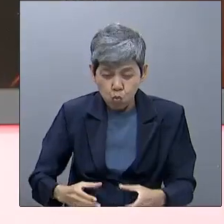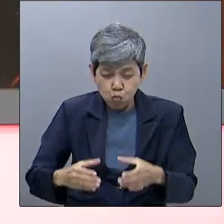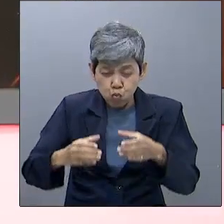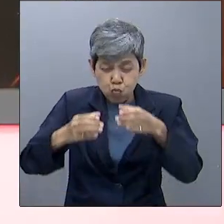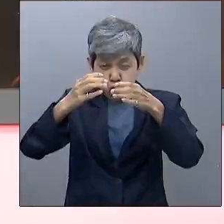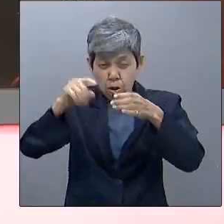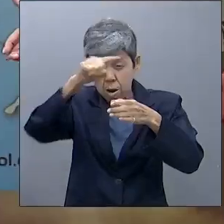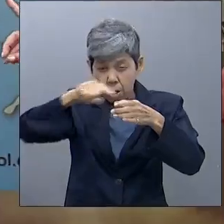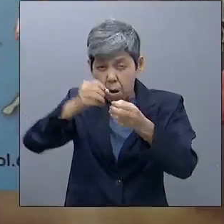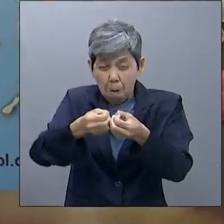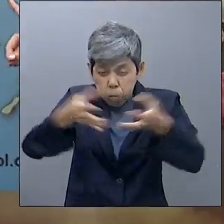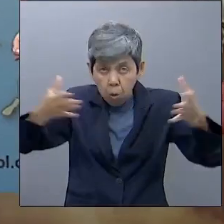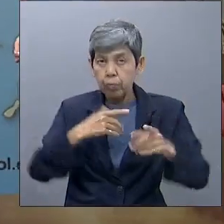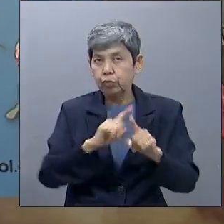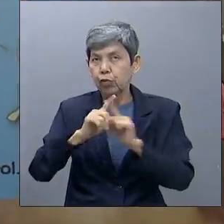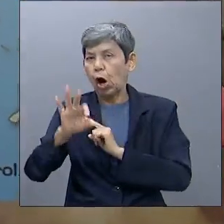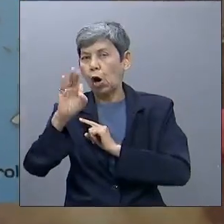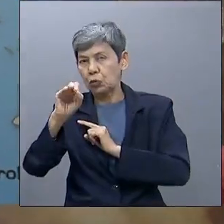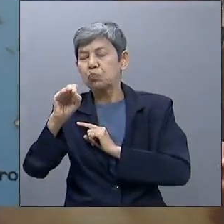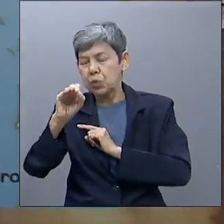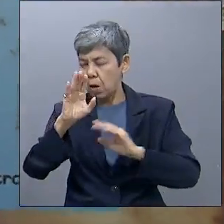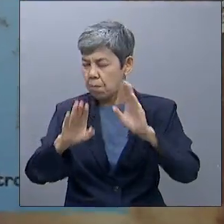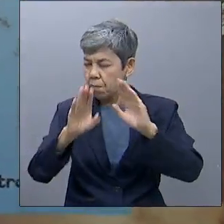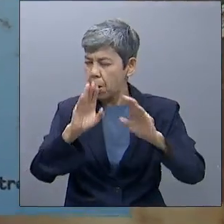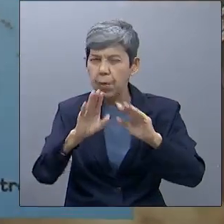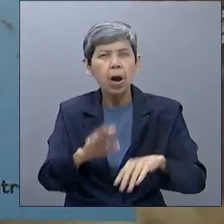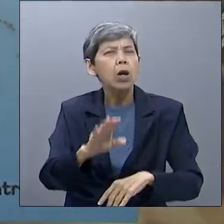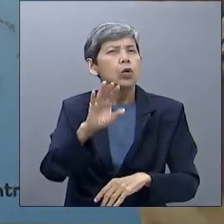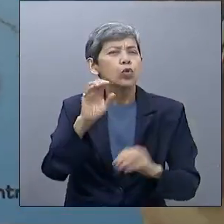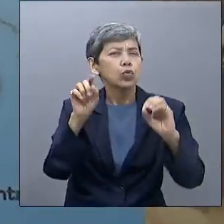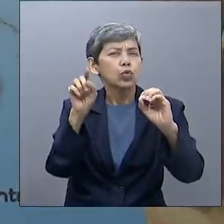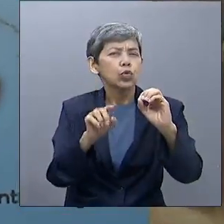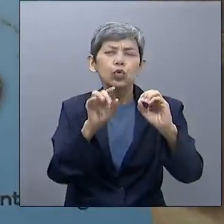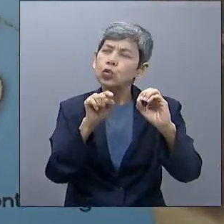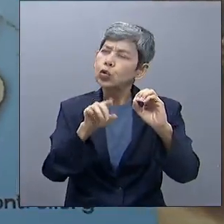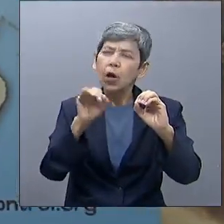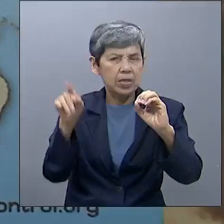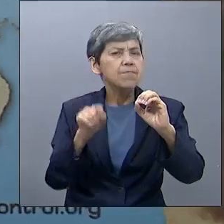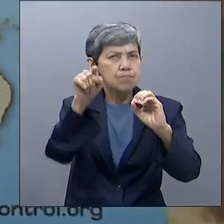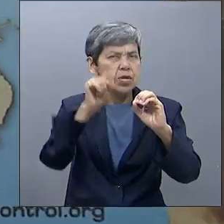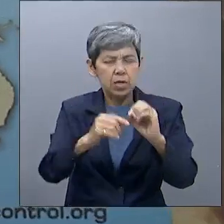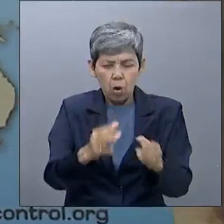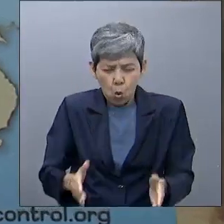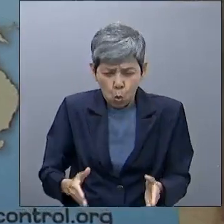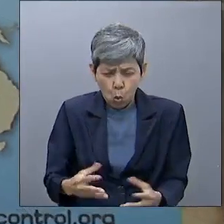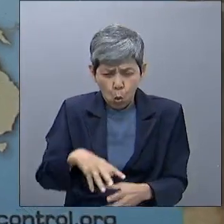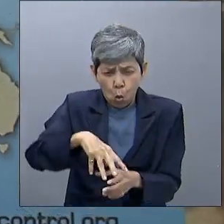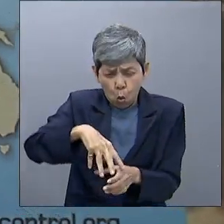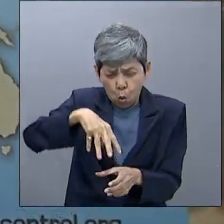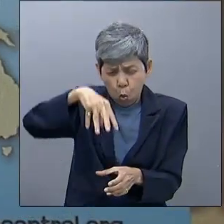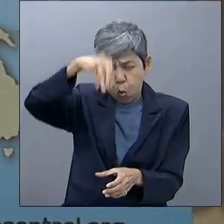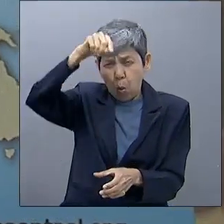ประมาณ 90หัวรบด้วยกันนะคะหรือว่าคิดเป็นสัดส่วนประมาณร้อยละ 0.94ของจำนวนหัวรบนิวเคลียร์ทั้งหมดประมาณ